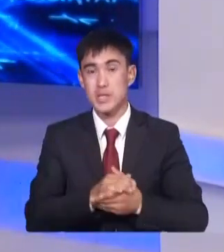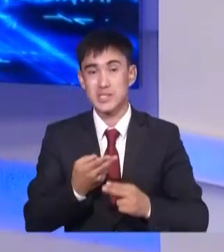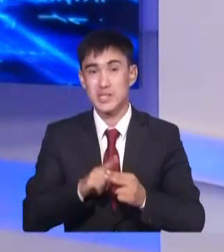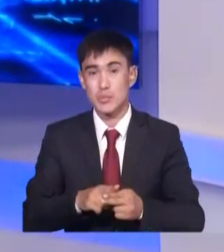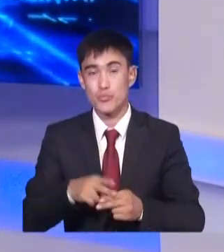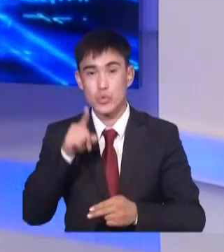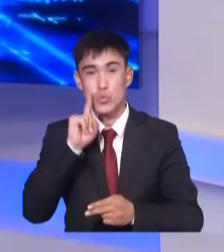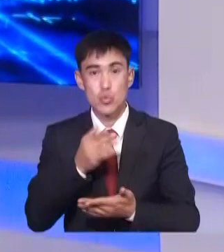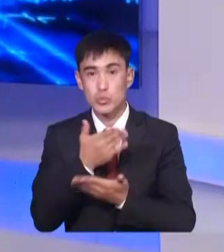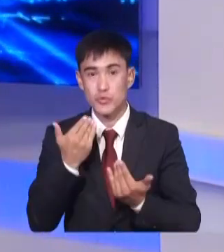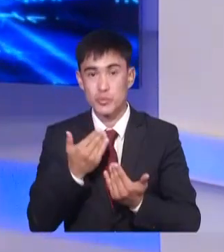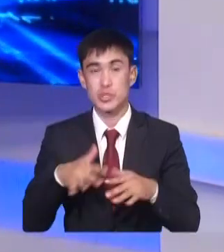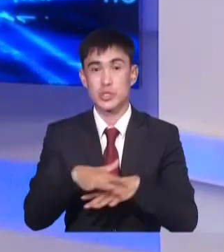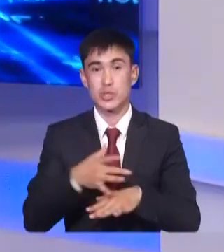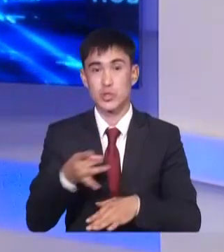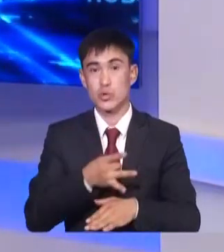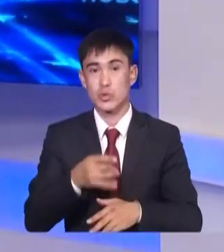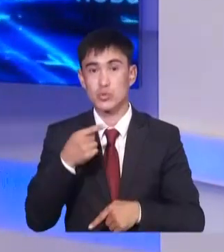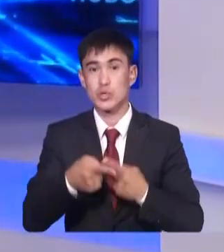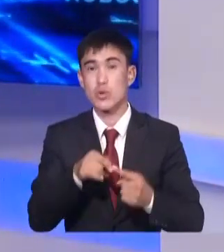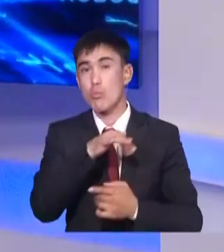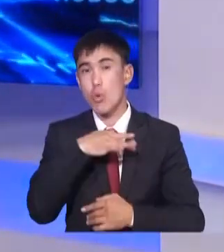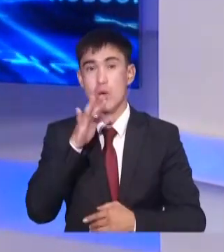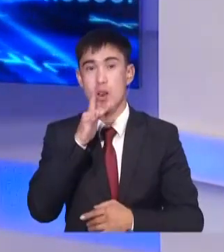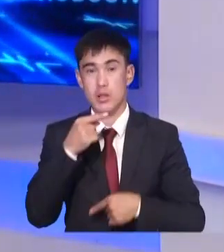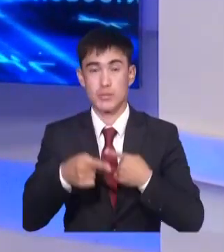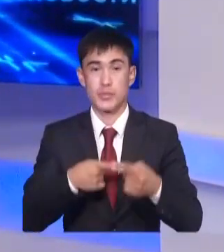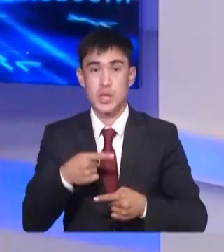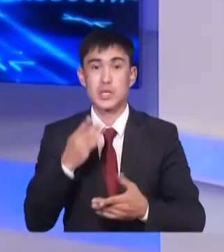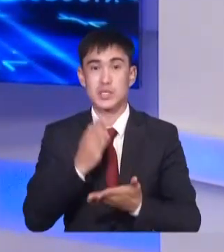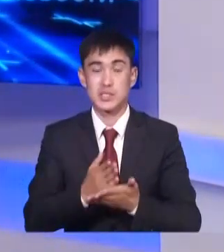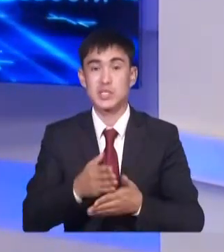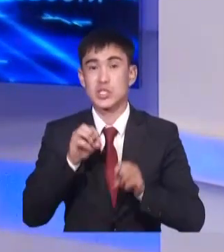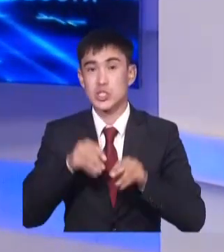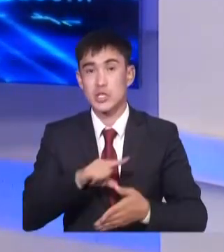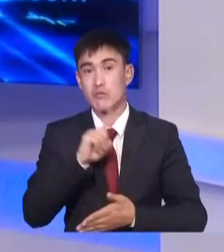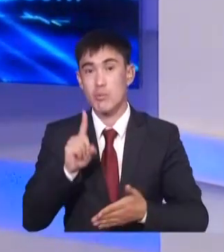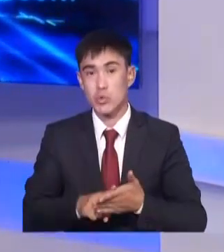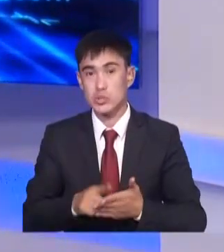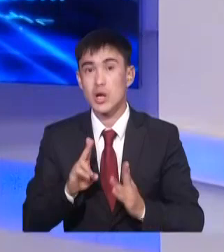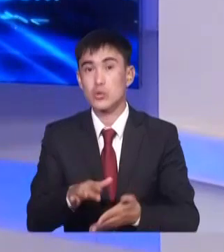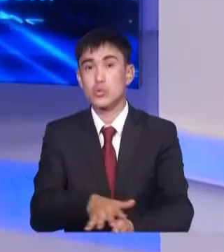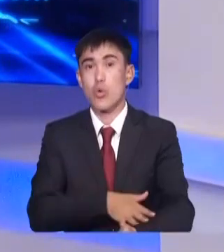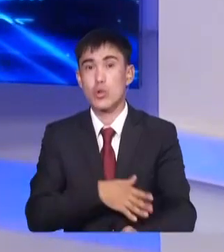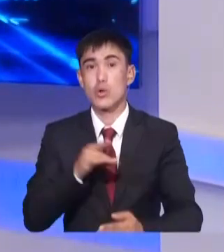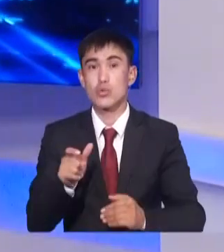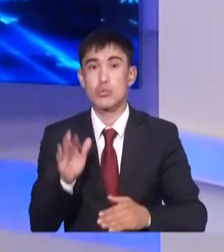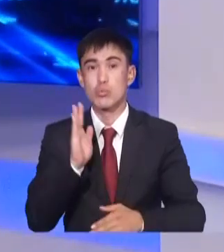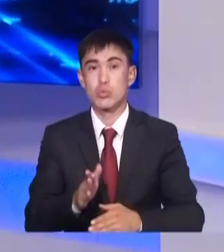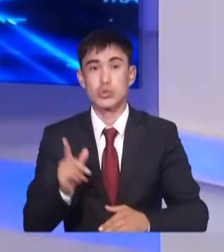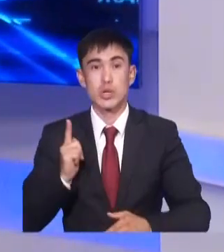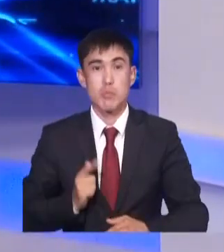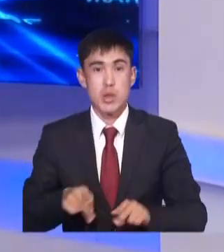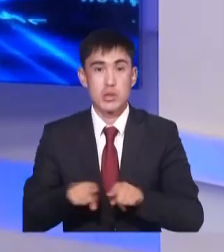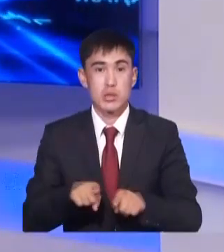мириться с неудобствами жителей этого региона приходится уже несколько лет. Существует ли решение этого вопроса и как долго людям придется